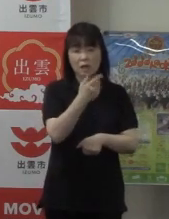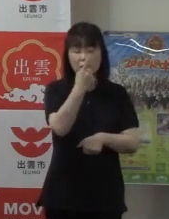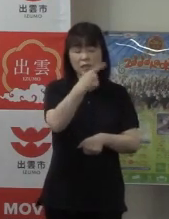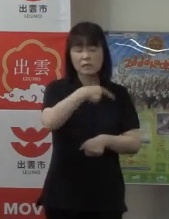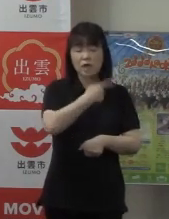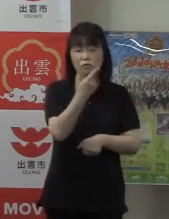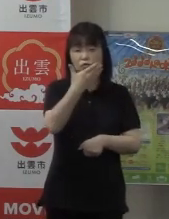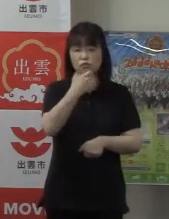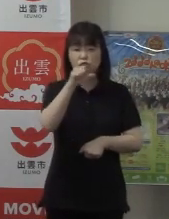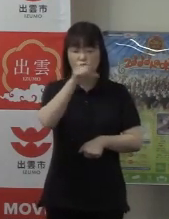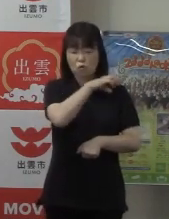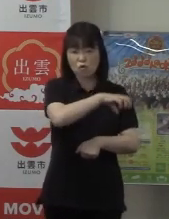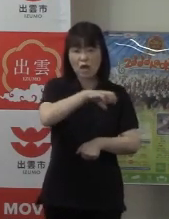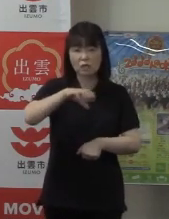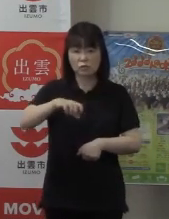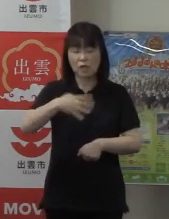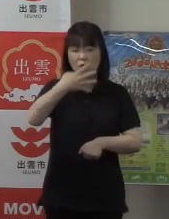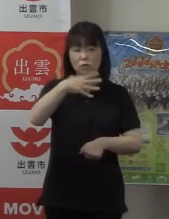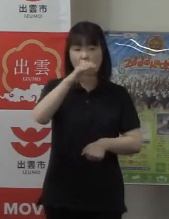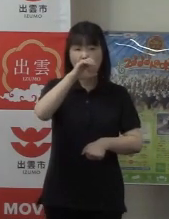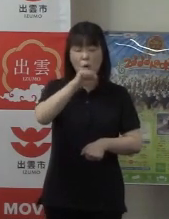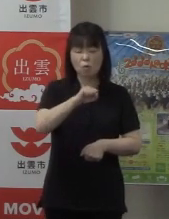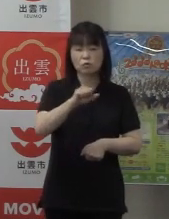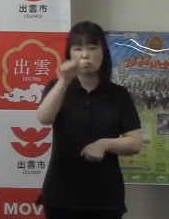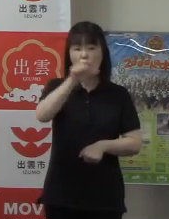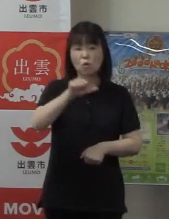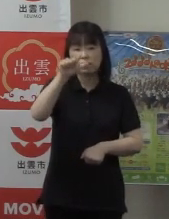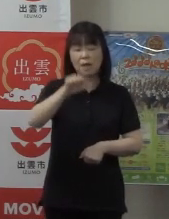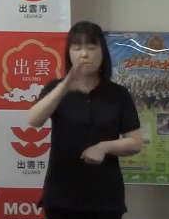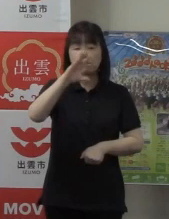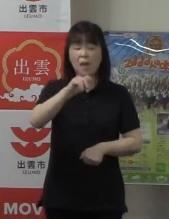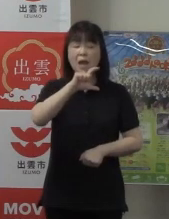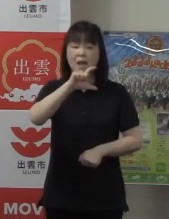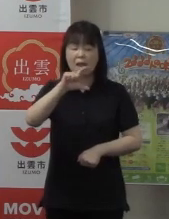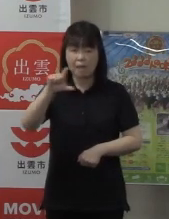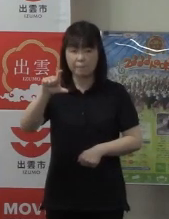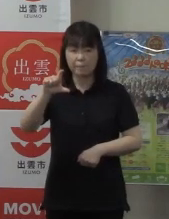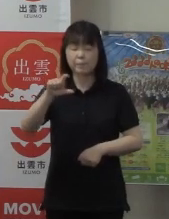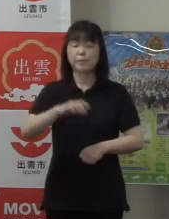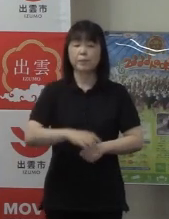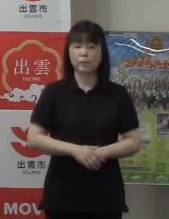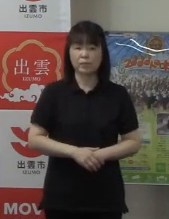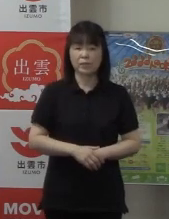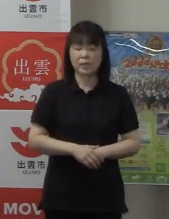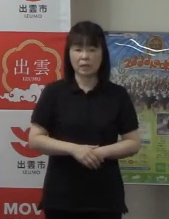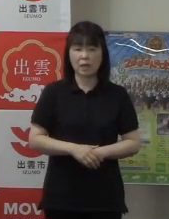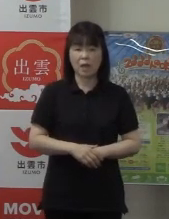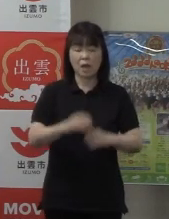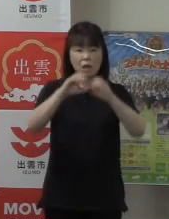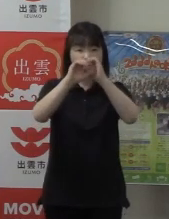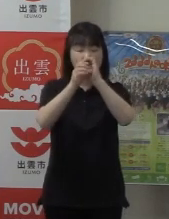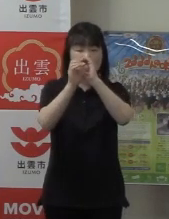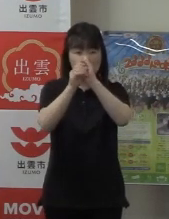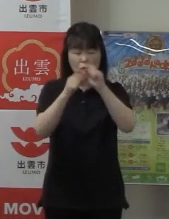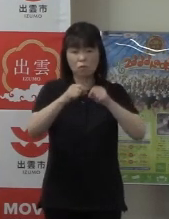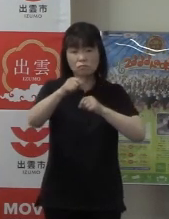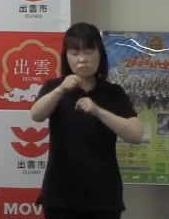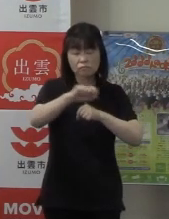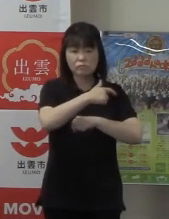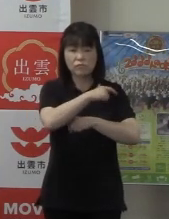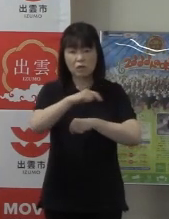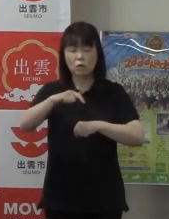億6000万円であります。あと、まあ測量で、